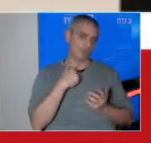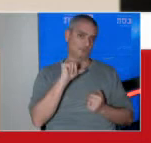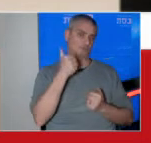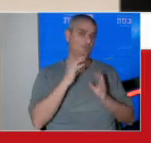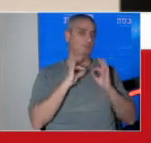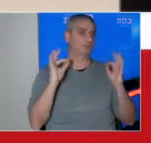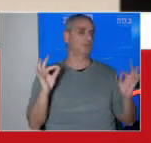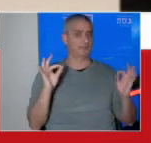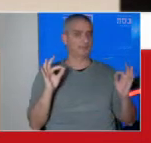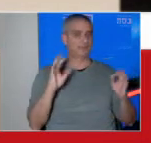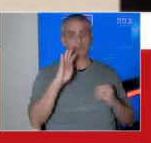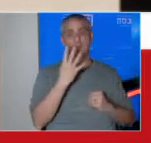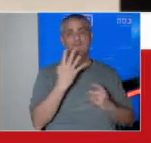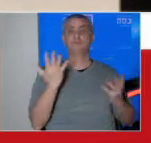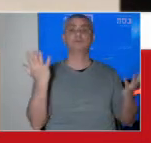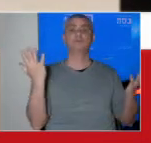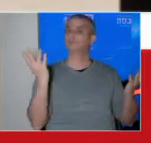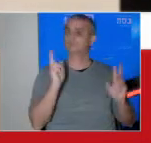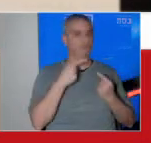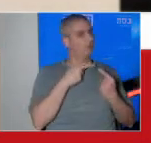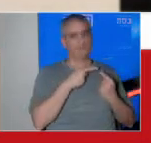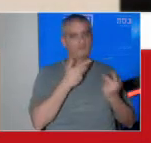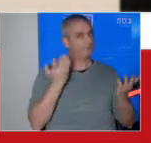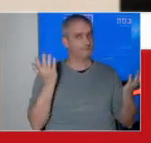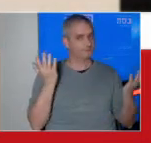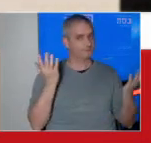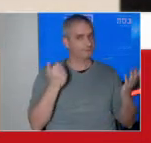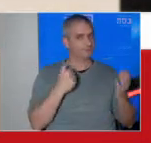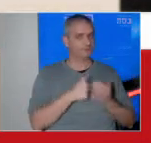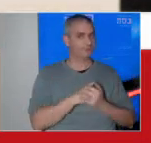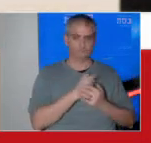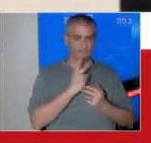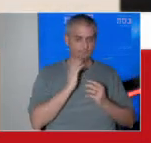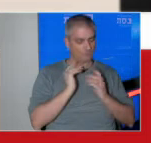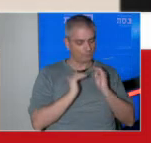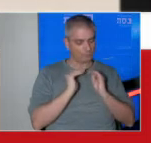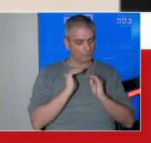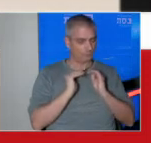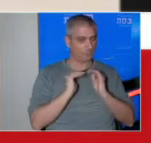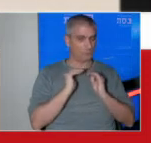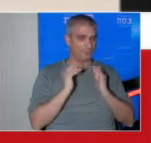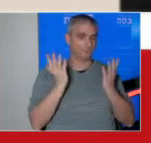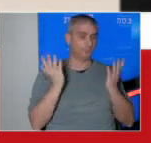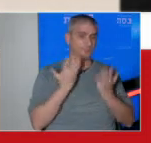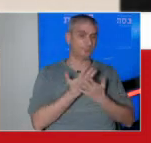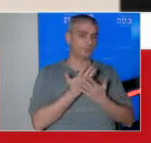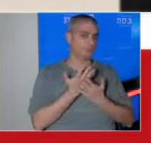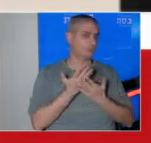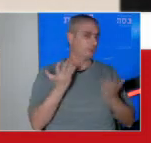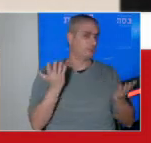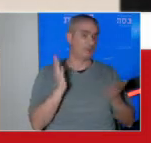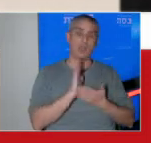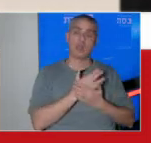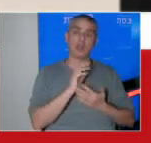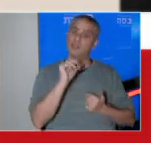שמתחילים את, את הרביעית. ותשמע, אפשר להתבקח עם כן, התוצאות. בדיוק. התחלנו בצורה מאוד מדודה, וזה הוכיח את עצמו.